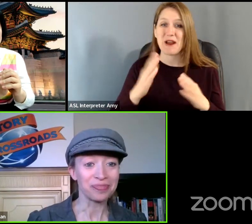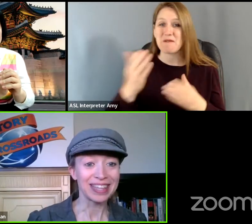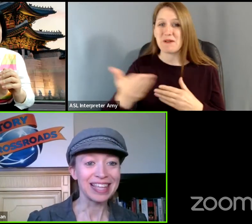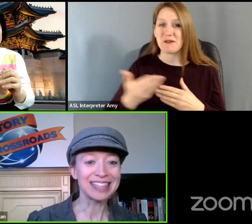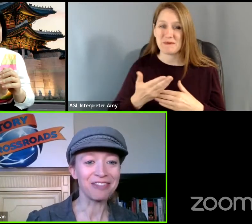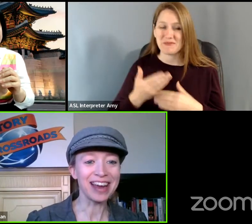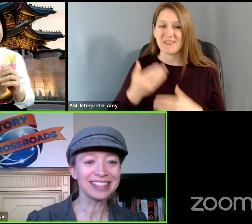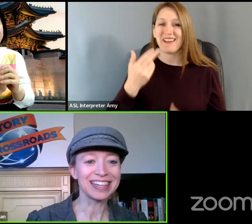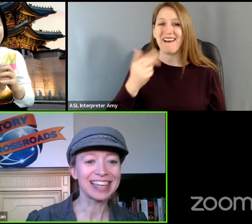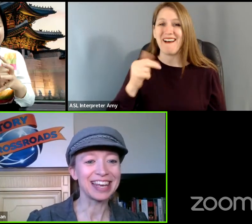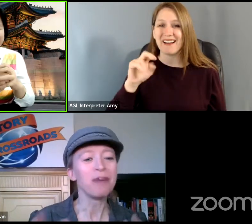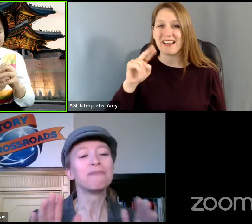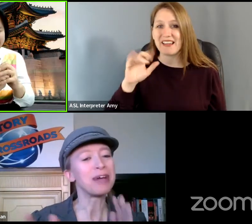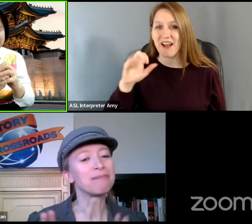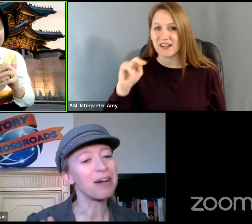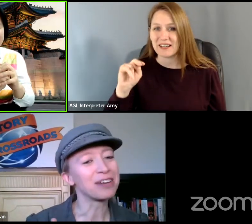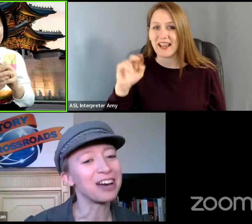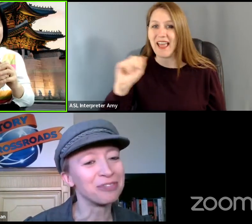안녕하세요. Is that right?